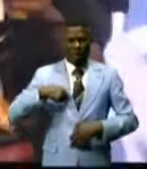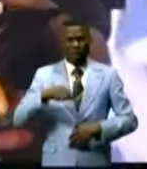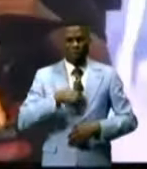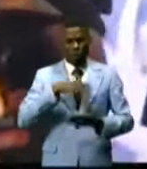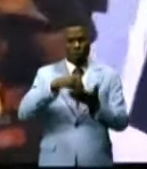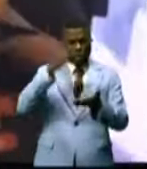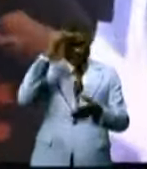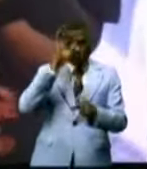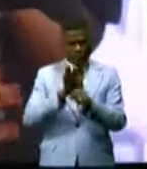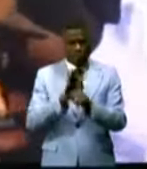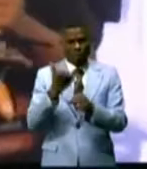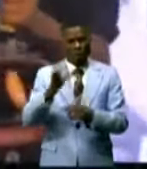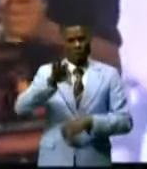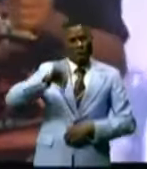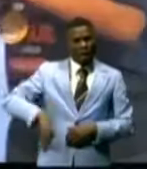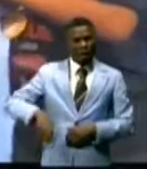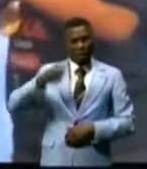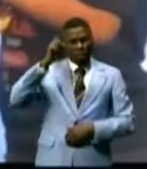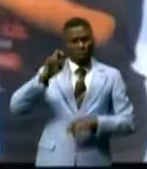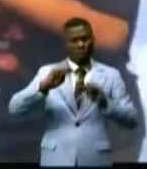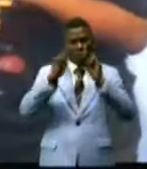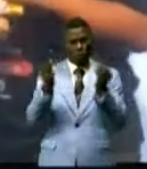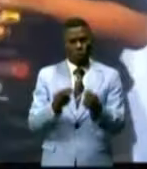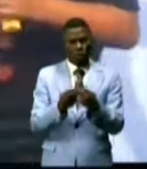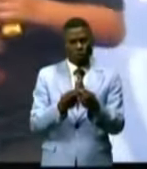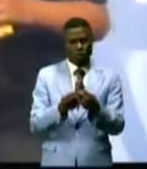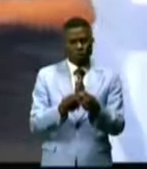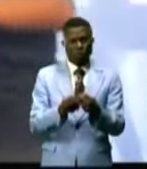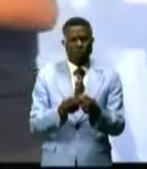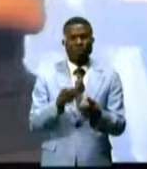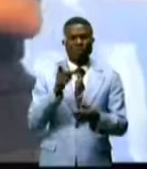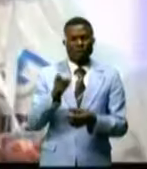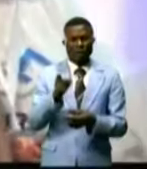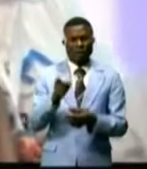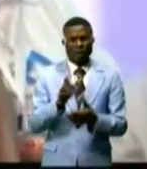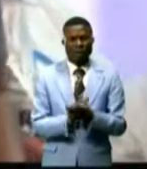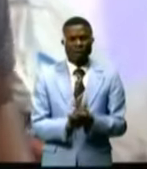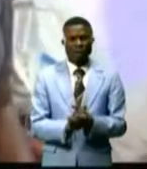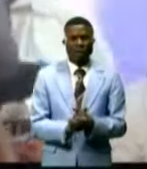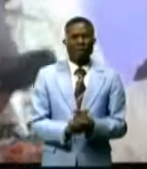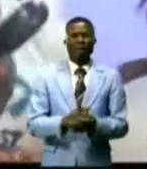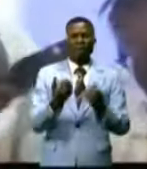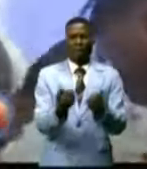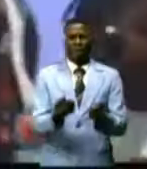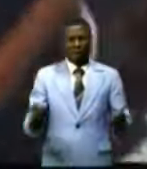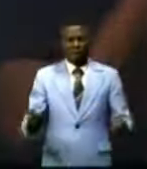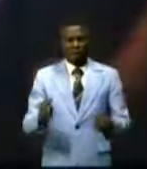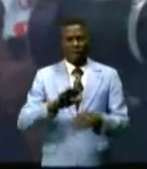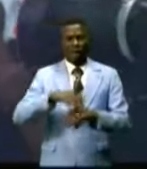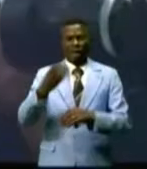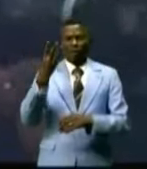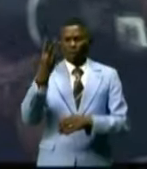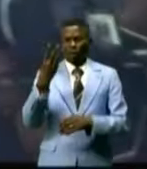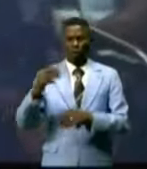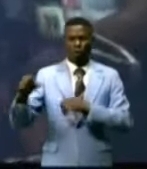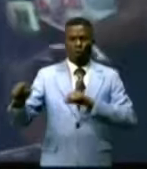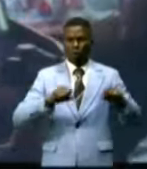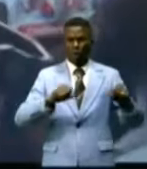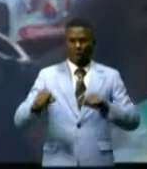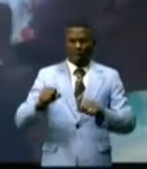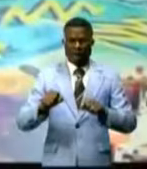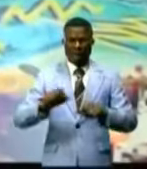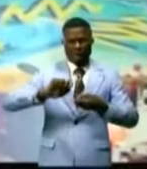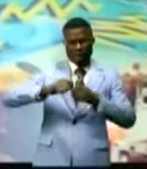appris. Le gagnant de cette première compétition de la Feste Lego sont les Bobbies. Après trois concours,